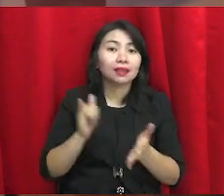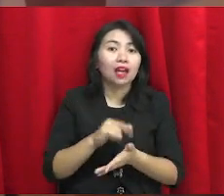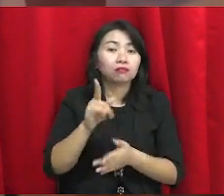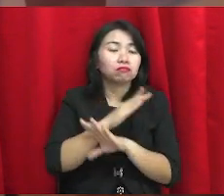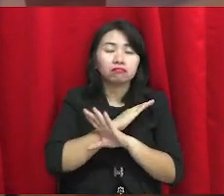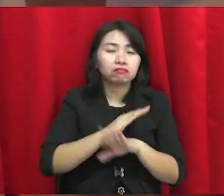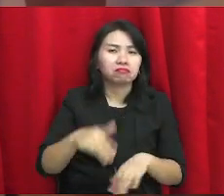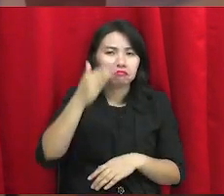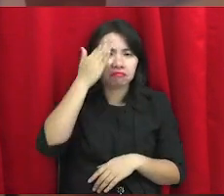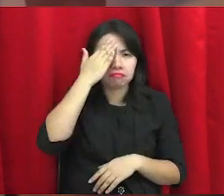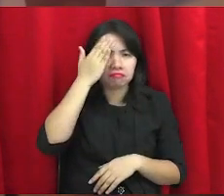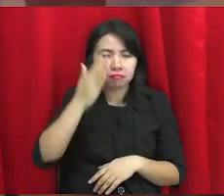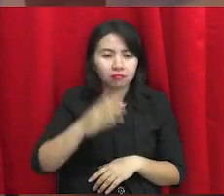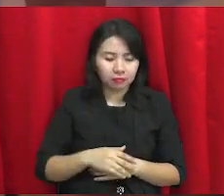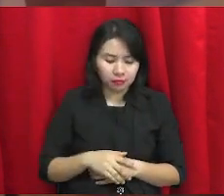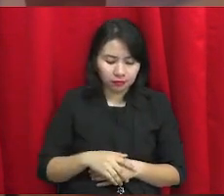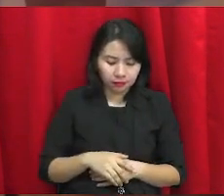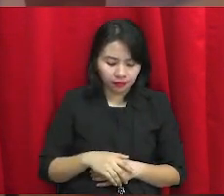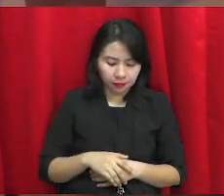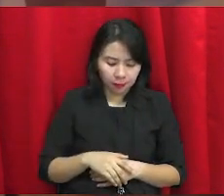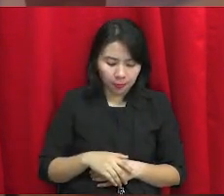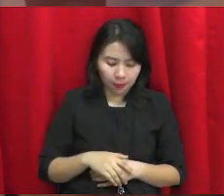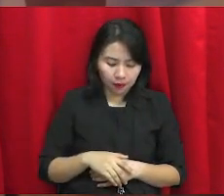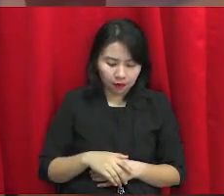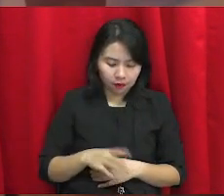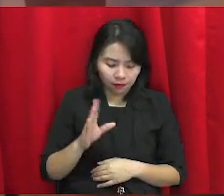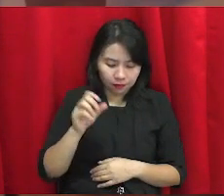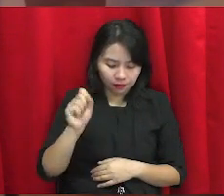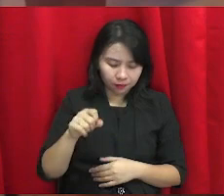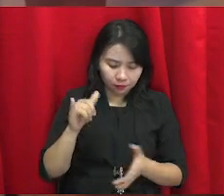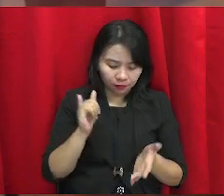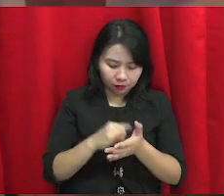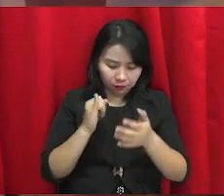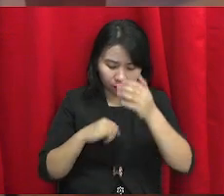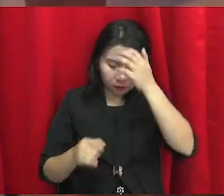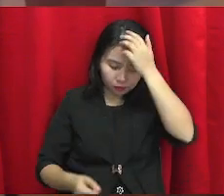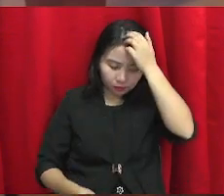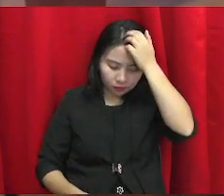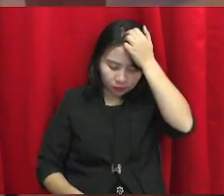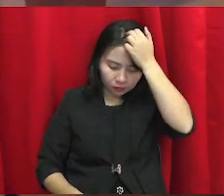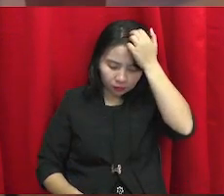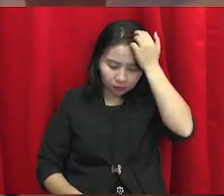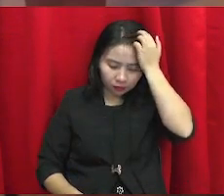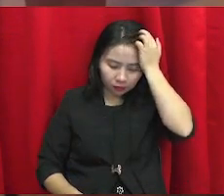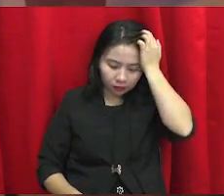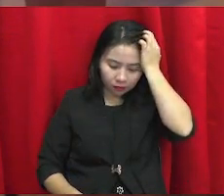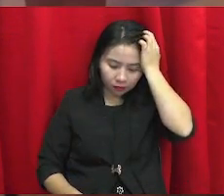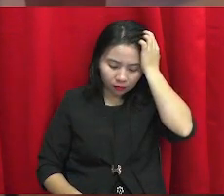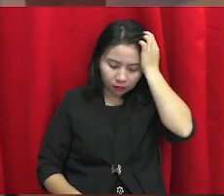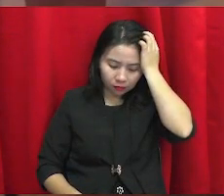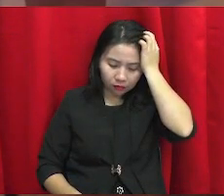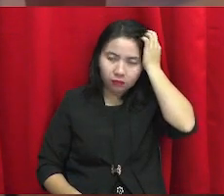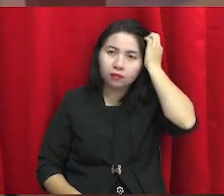Amen. You see? Yan ang kagandahan sa will ng Diyos. You see? Kaya sinasabi sa inyo,